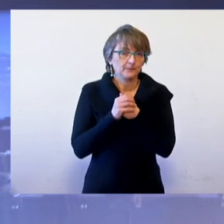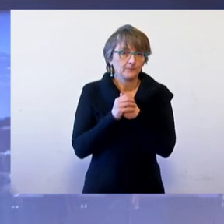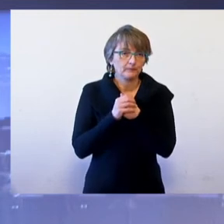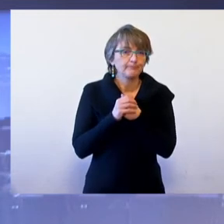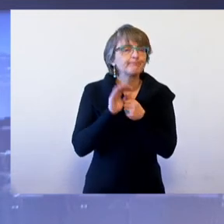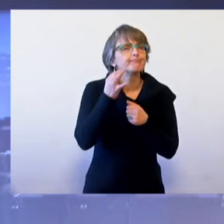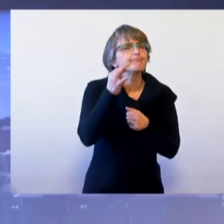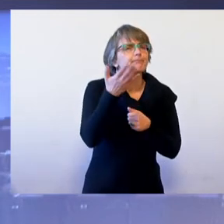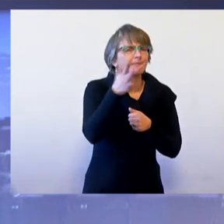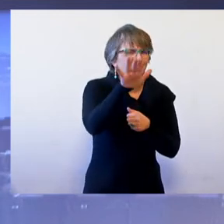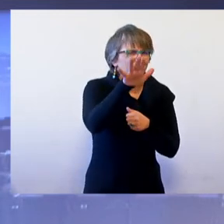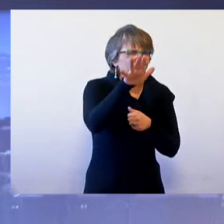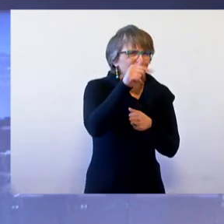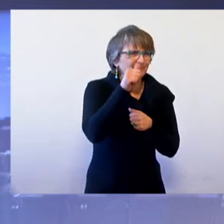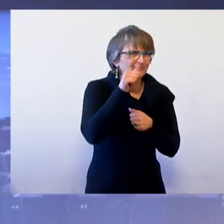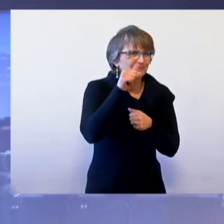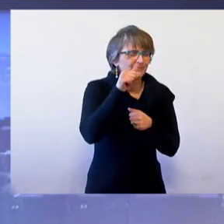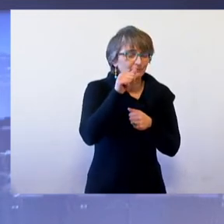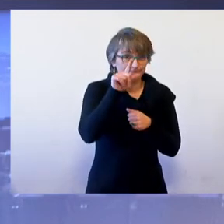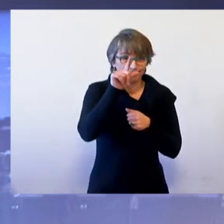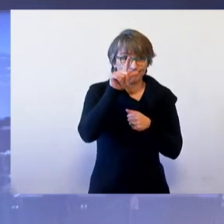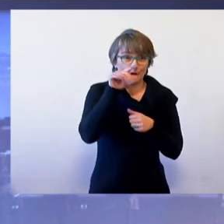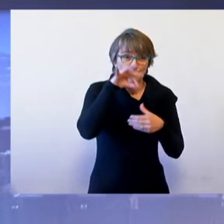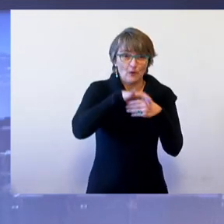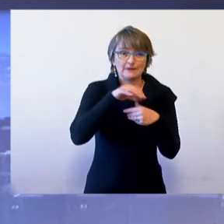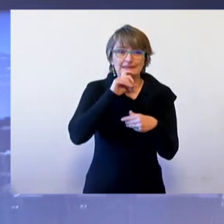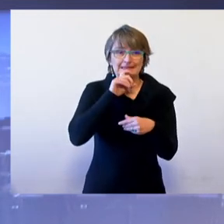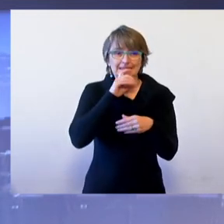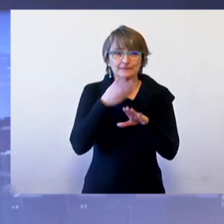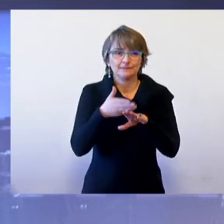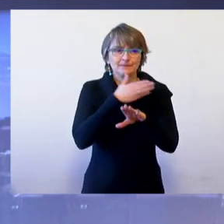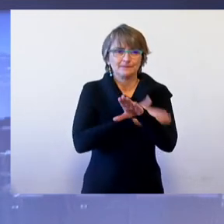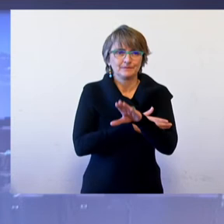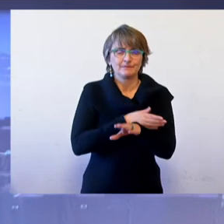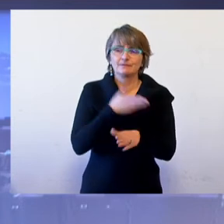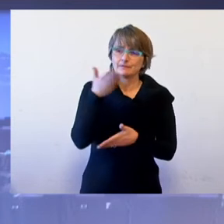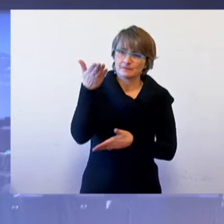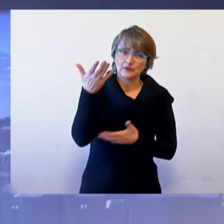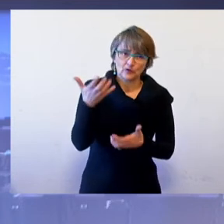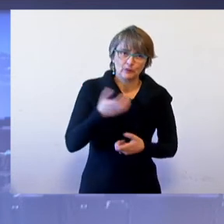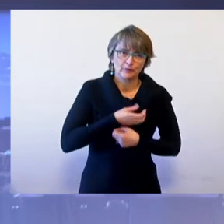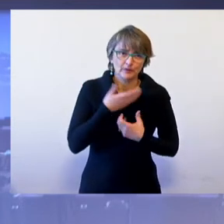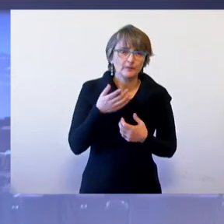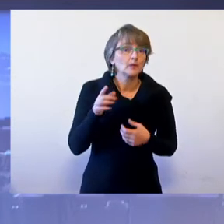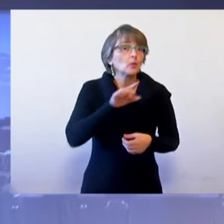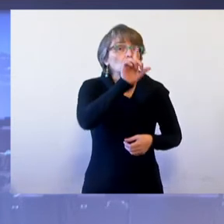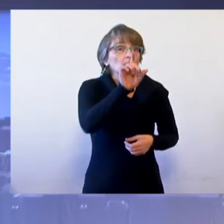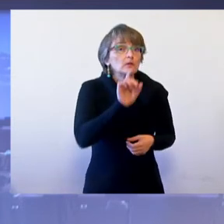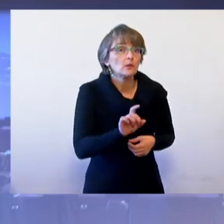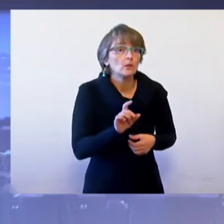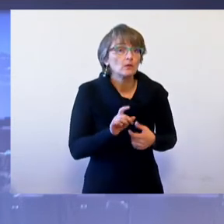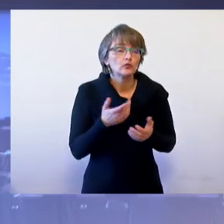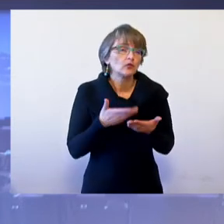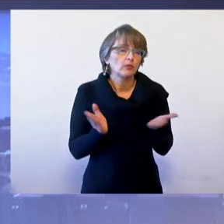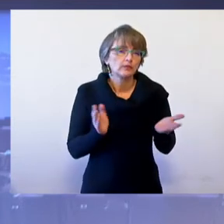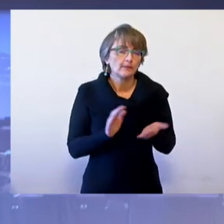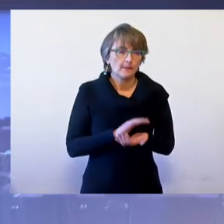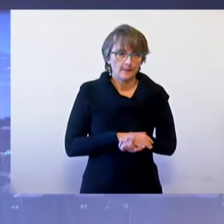Oui, bien sûr. Alors, attendez, pardon. Il y a, avant de voter, M. Guispin, allez-y. J'ai une question, oui, assez